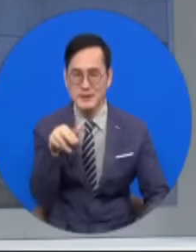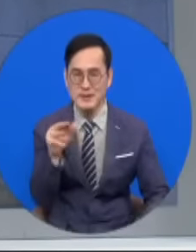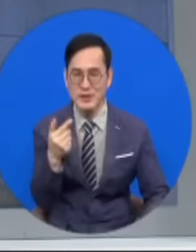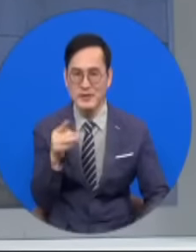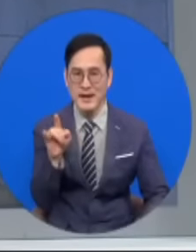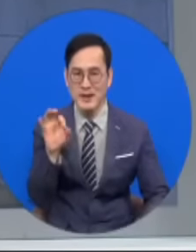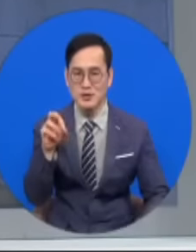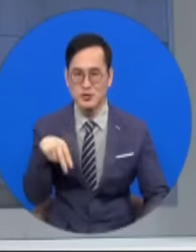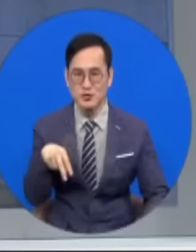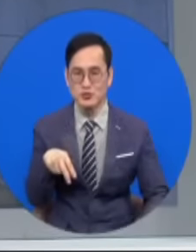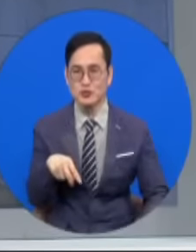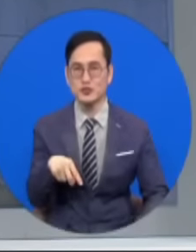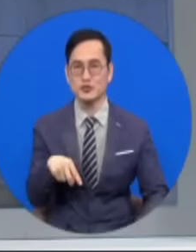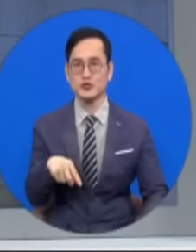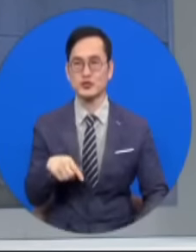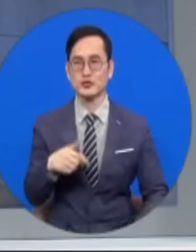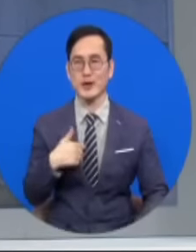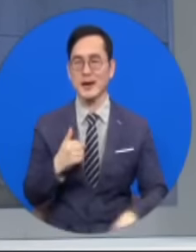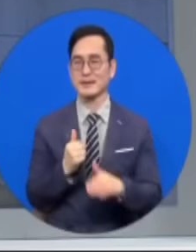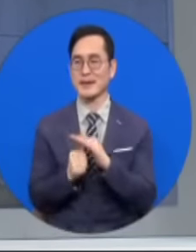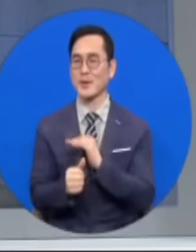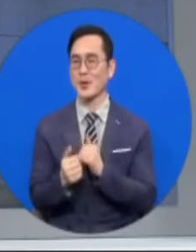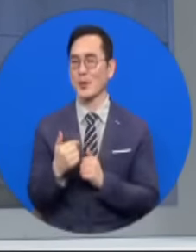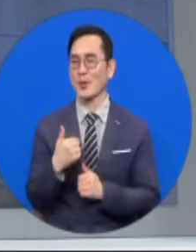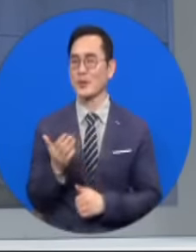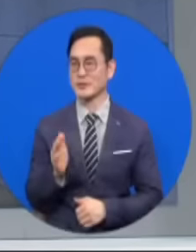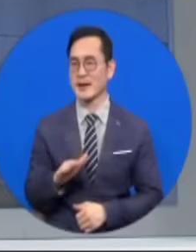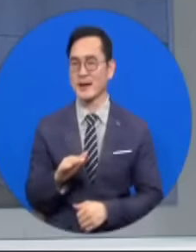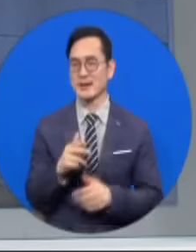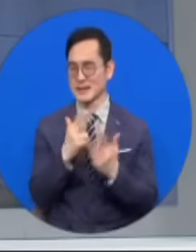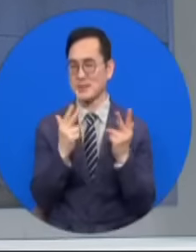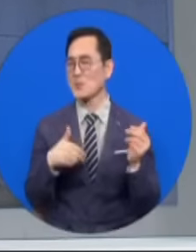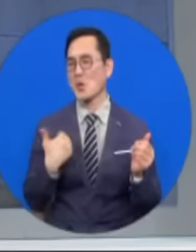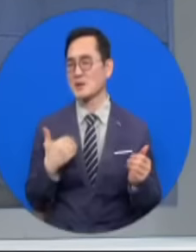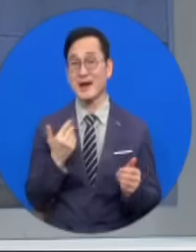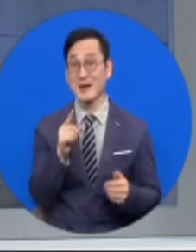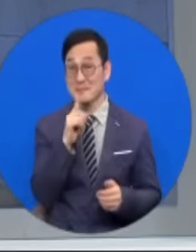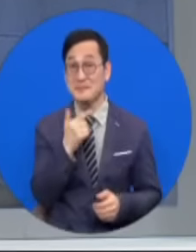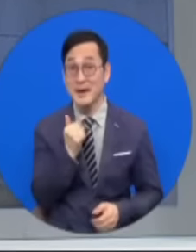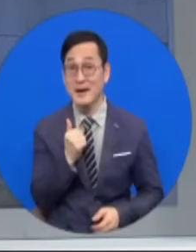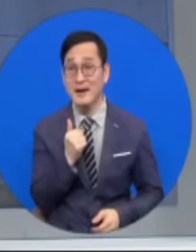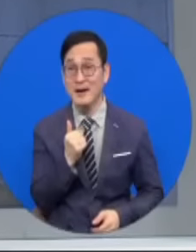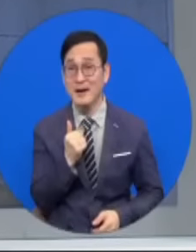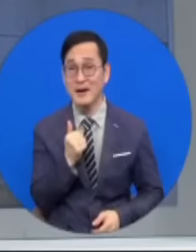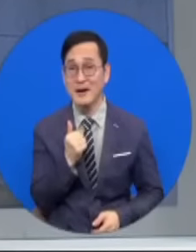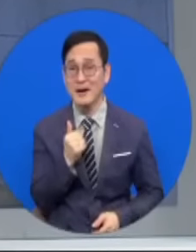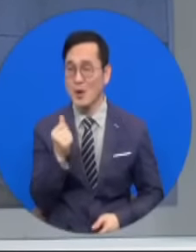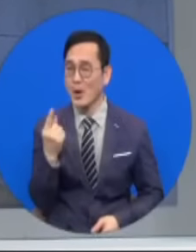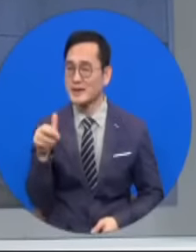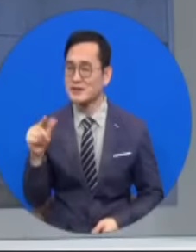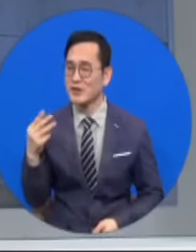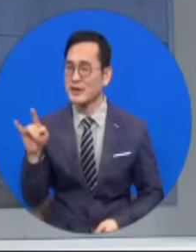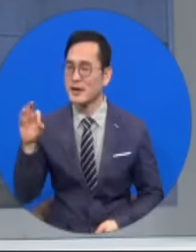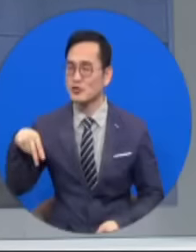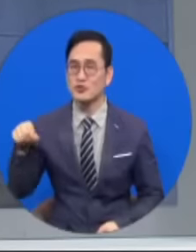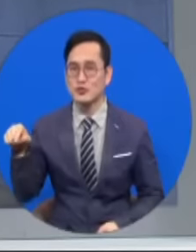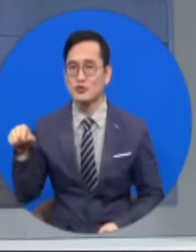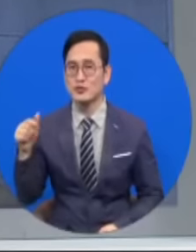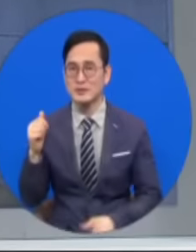대표인데 이재명 후보를 모른다라고 인터뷰를 했었습니다 기억하십니까 그런데이 화천대유 대표가 그때 당시 인터뷰에